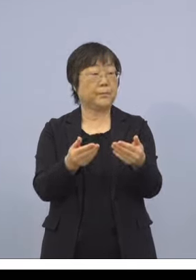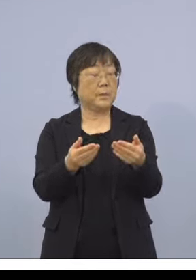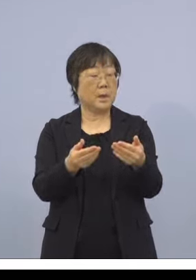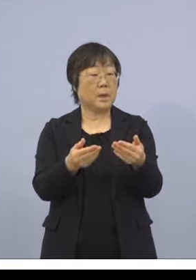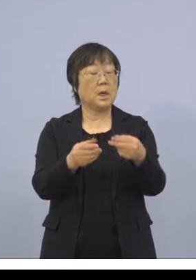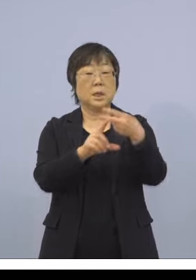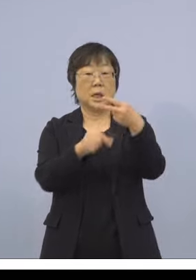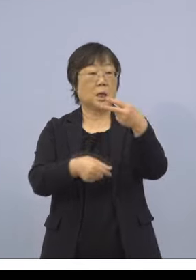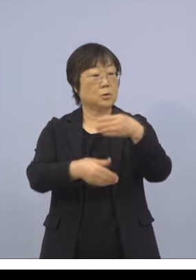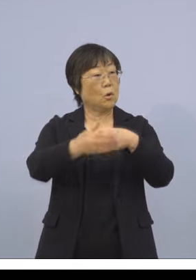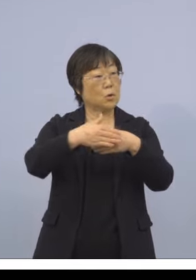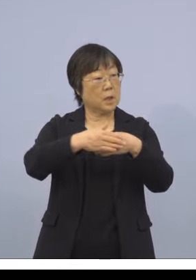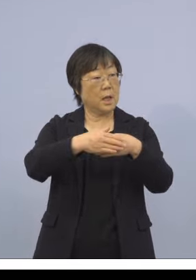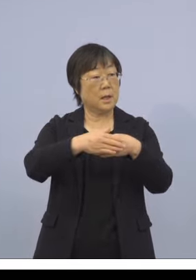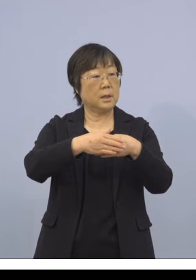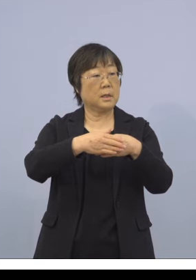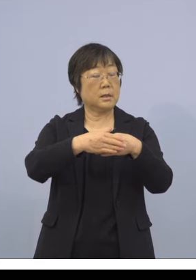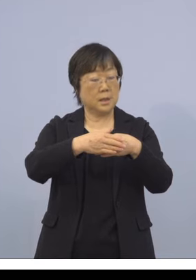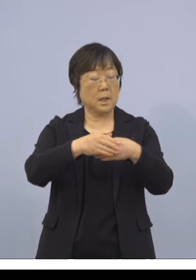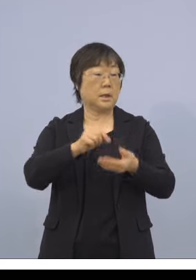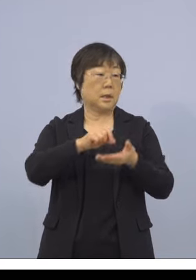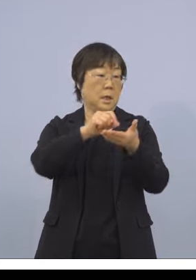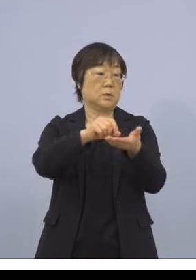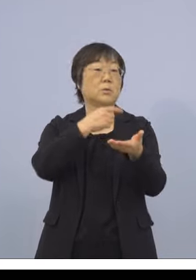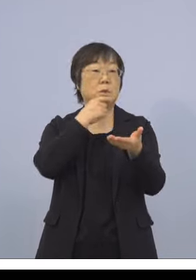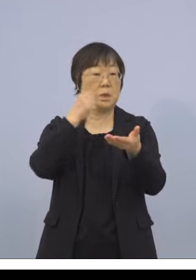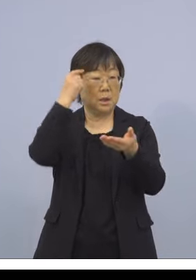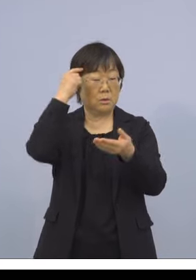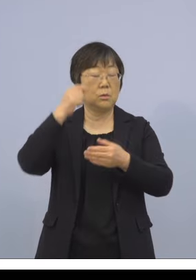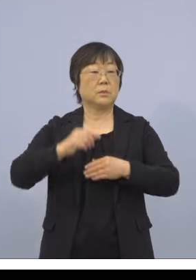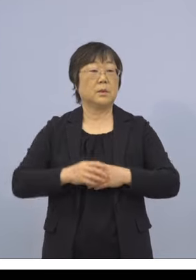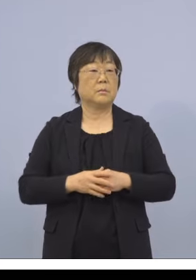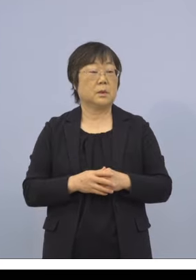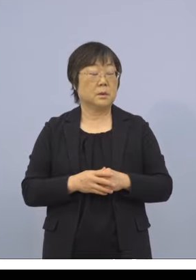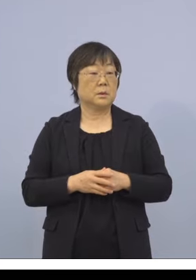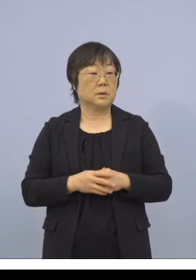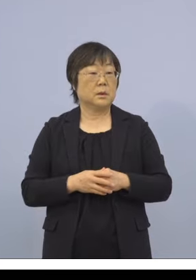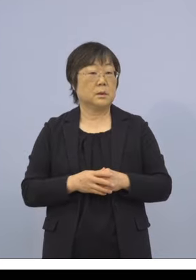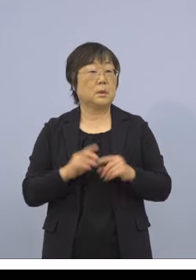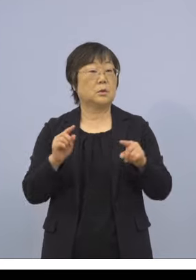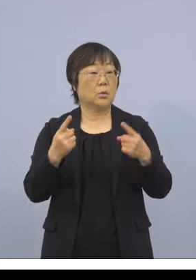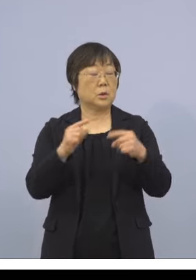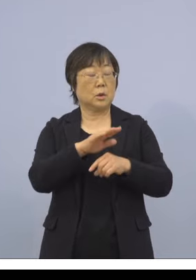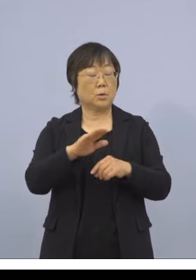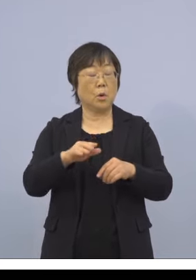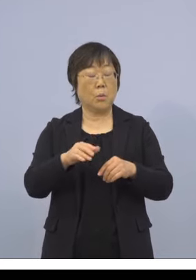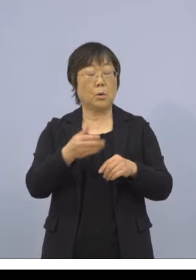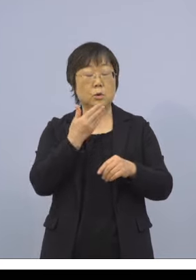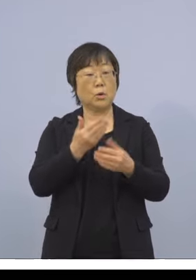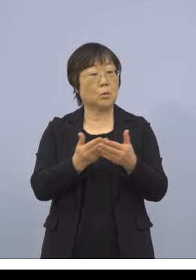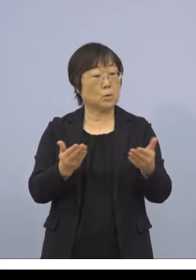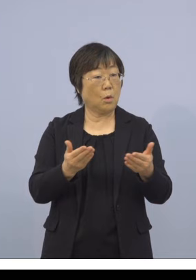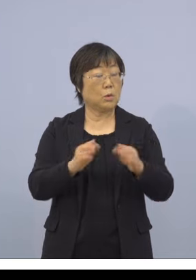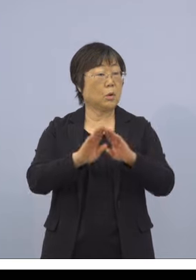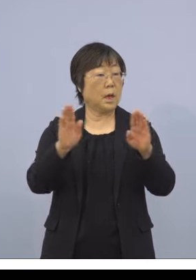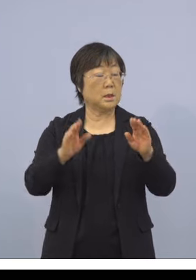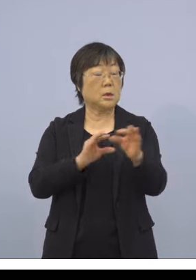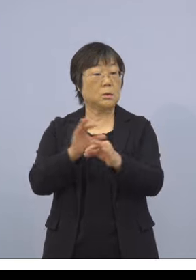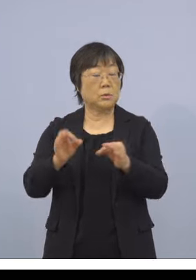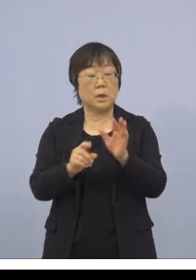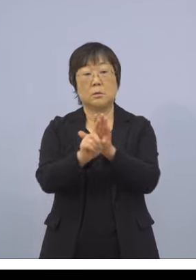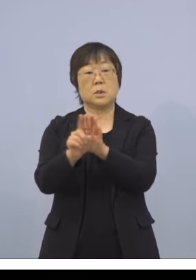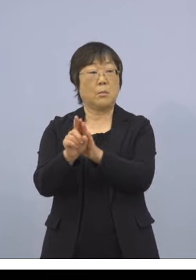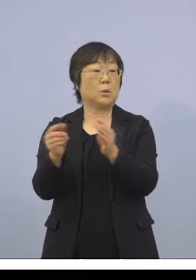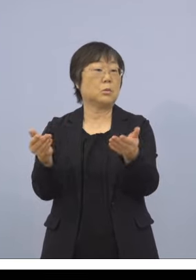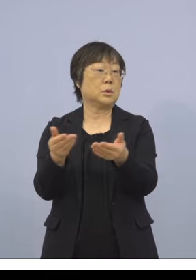これを2月補正で、計上したいと思っています。で、同時に子ども食堂の開設運営のサポ